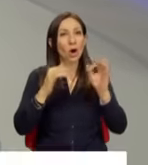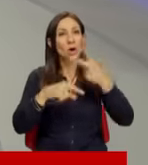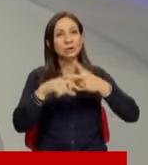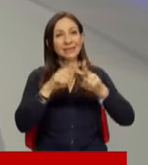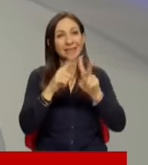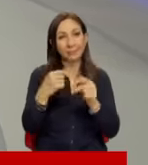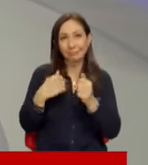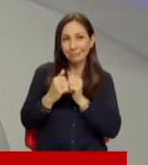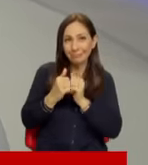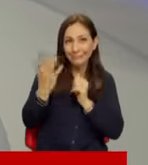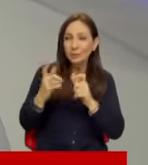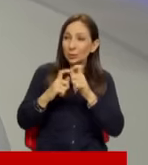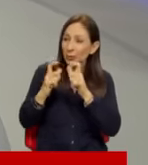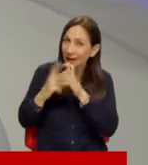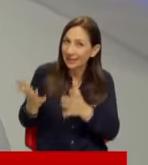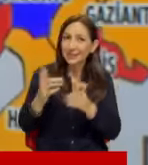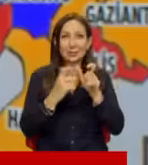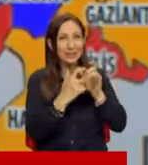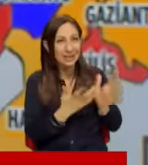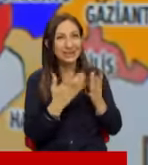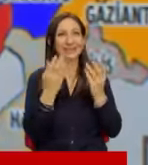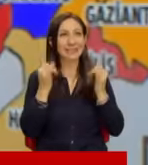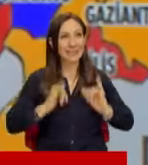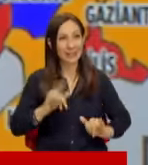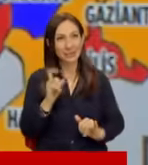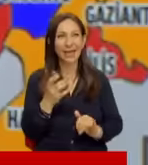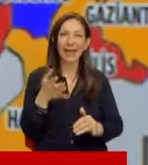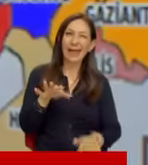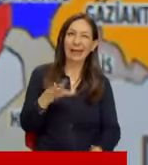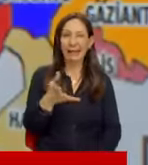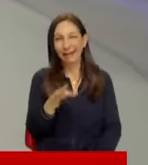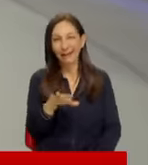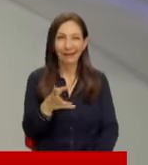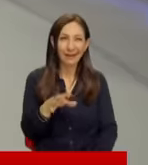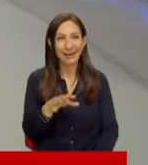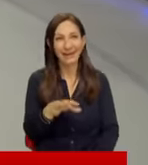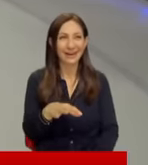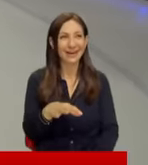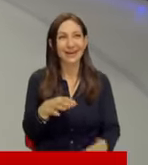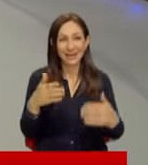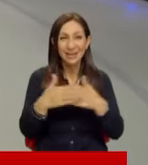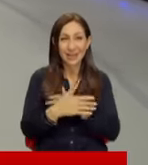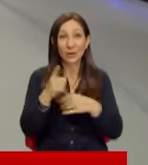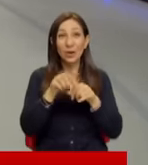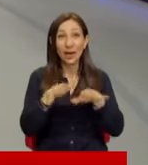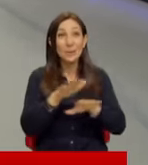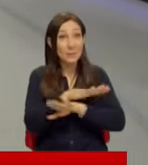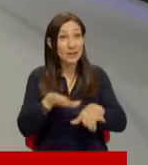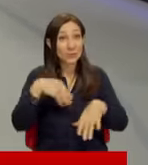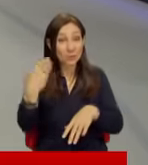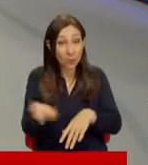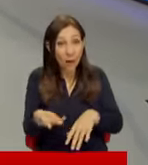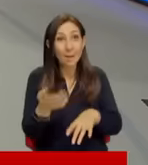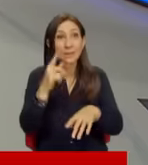da yanımızda. Ozan günaydın. Günaydın. Hoş geldin. Hoş bulduk. Dinlenebildin mi biraz? İşte. Şimdi gece tabii o yayını tamamladıktan